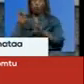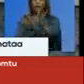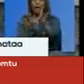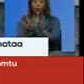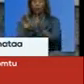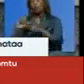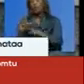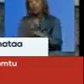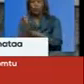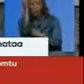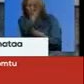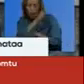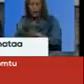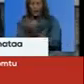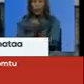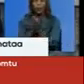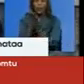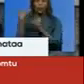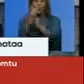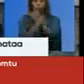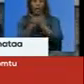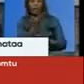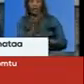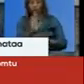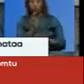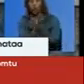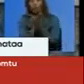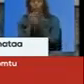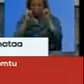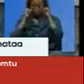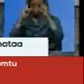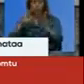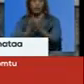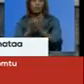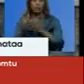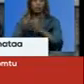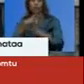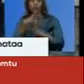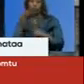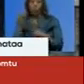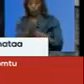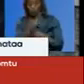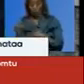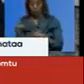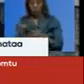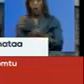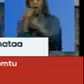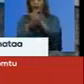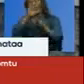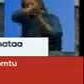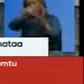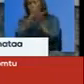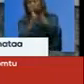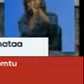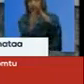ላደረጋችሁትም ቢሆን በማንኛውም መልኩ በሀገራችሁ ጉዳይ ላይ ንቁ ተሳታፊ እንድትሆኑና ሀገራችንን በሁሉም መልክ